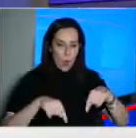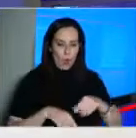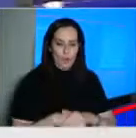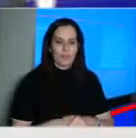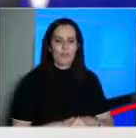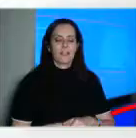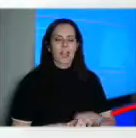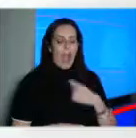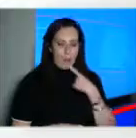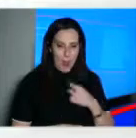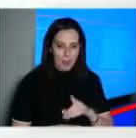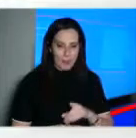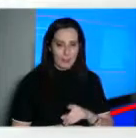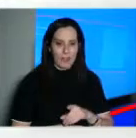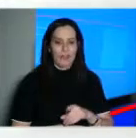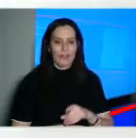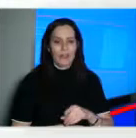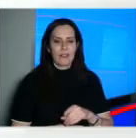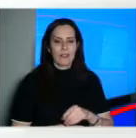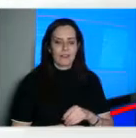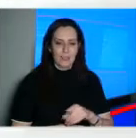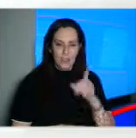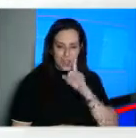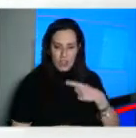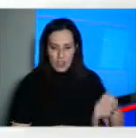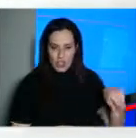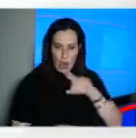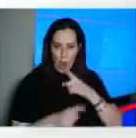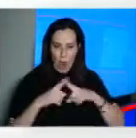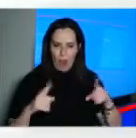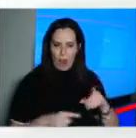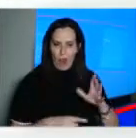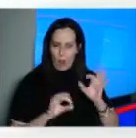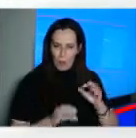זערו. עכשיו אמרת, מרגלית, אלייב וריטמולר. כן. לא